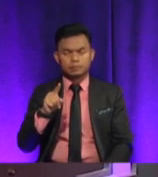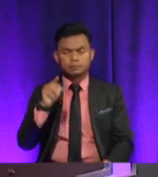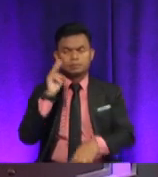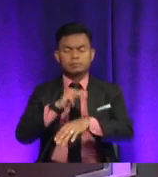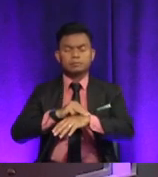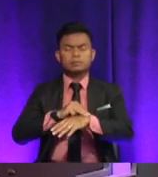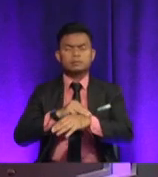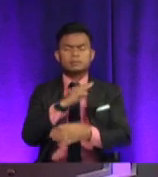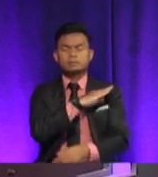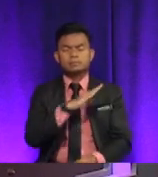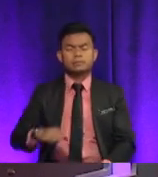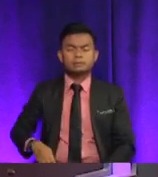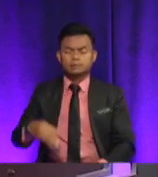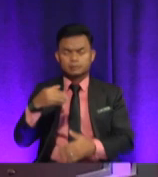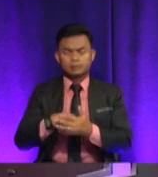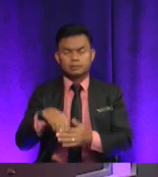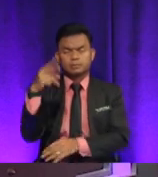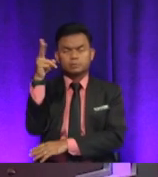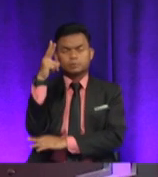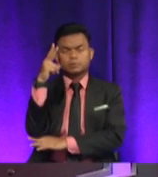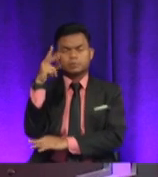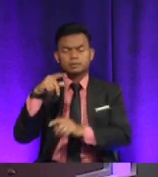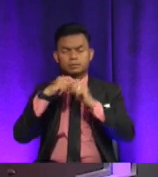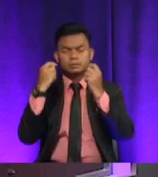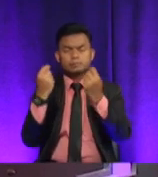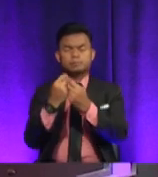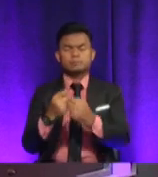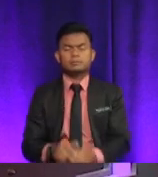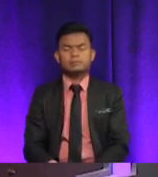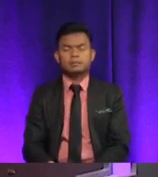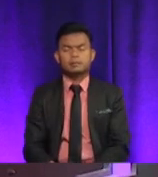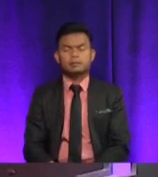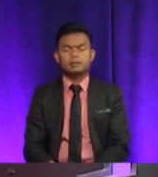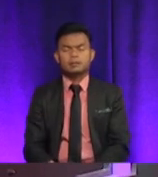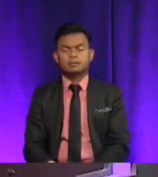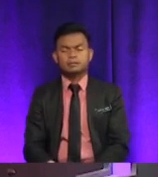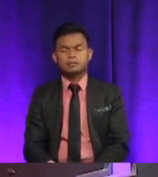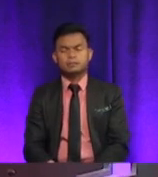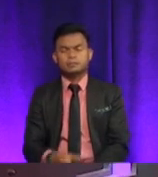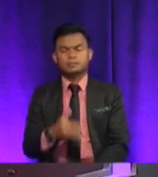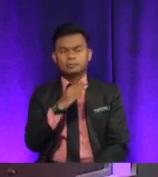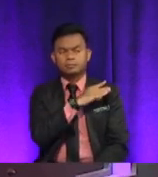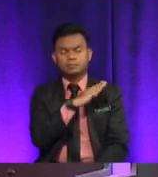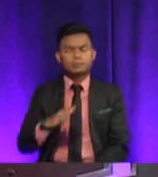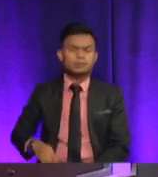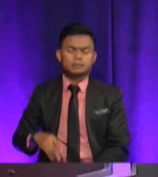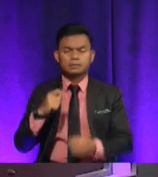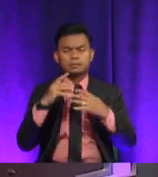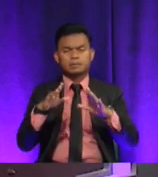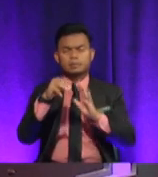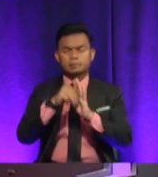Oke berada dalam hutan lah tempatnya berlaku di sini dalam hutan Baginda telah menikahkan kepada tiga orang menterinya